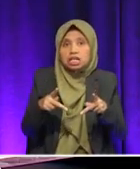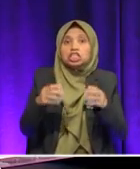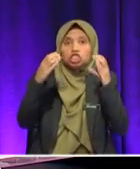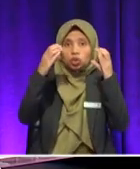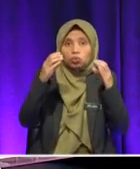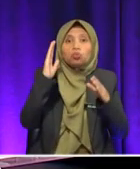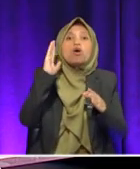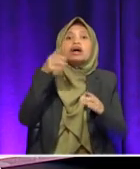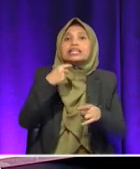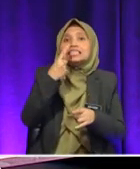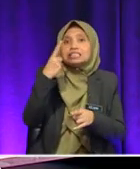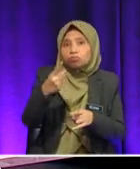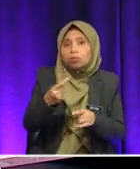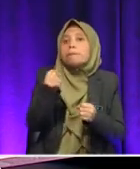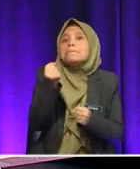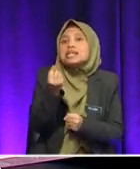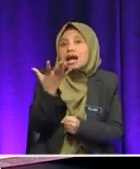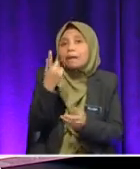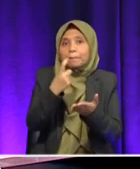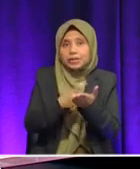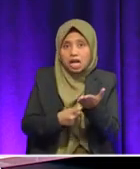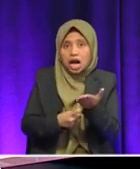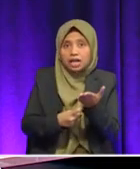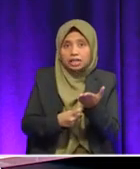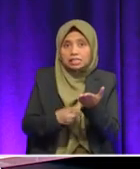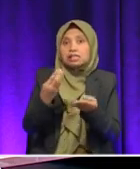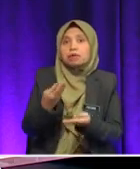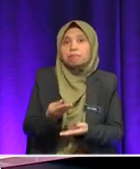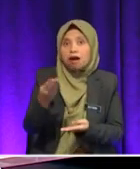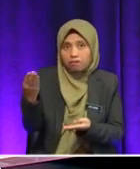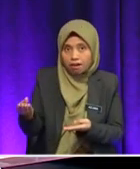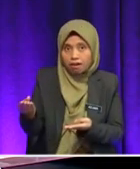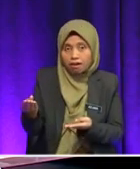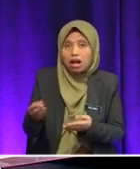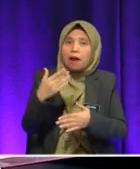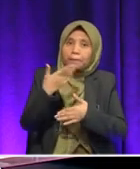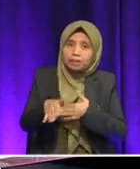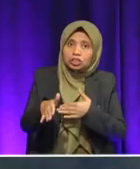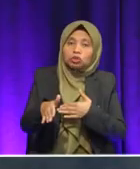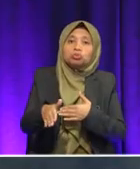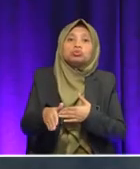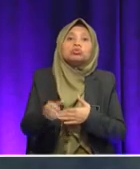tersebut kemudian saya menggunakan Dwi siling sebenarnya